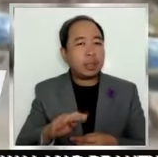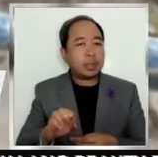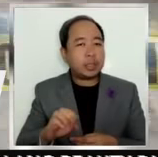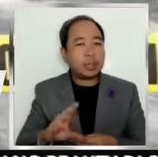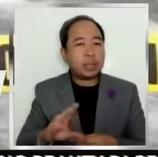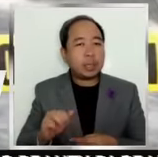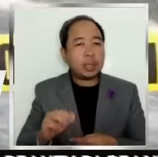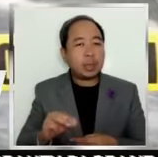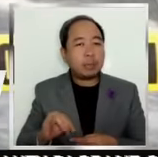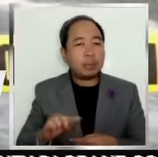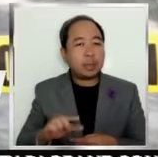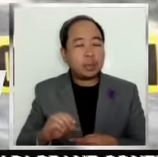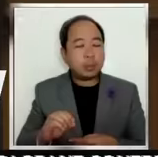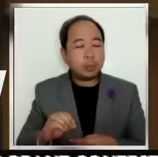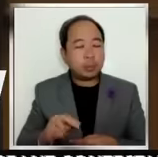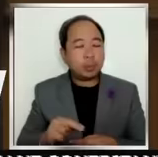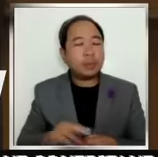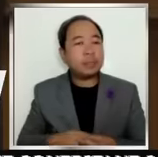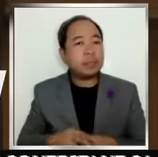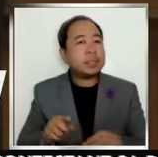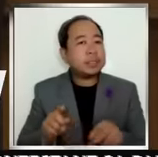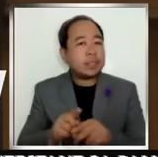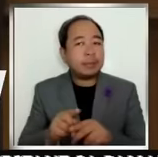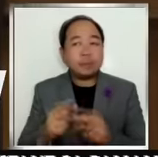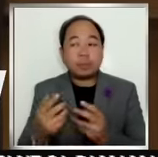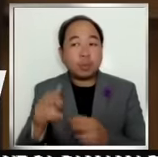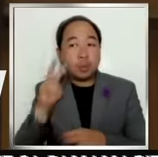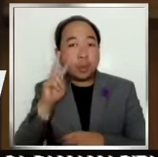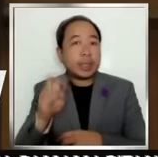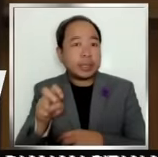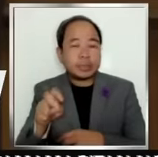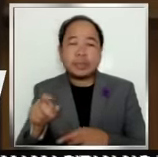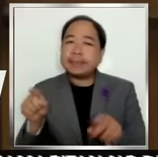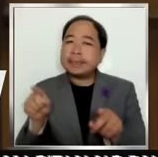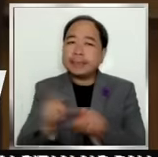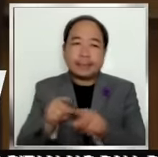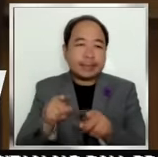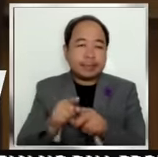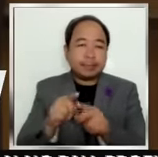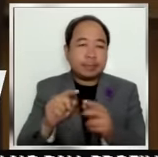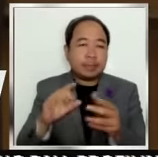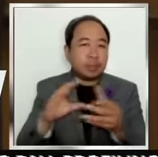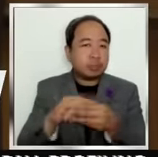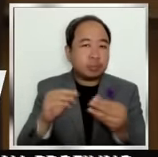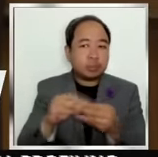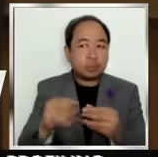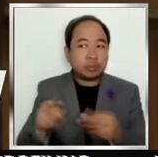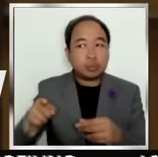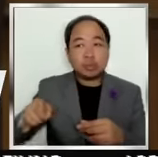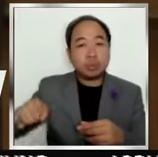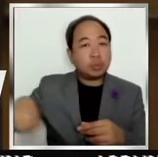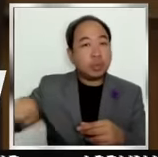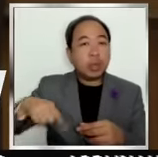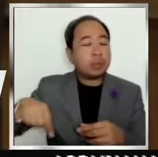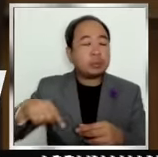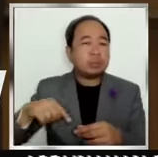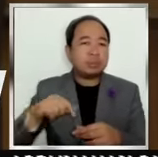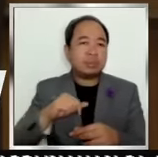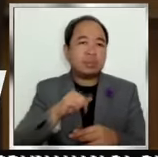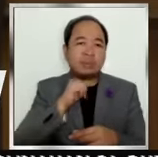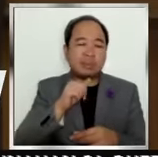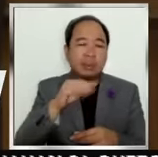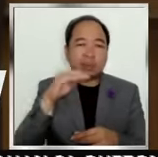naging pahayag ng mga saksi yung mga Witness natin ay hindi nagsisinungaling ah there is a